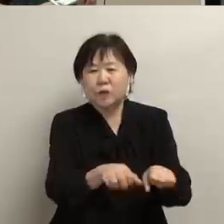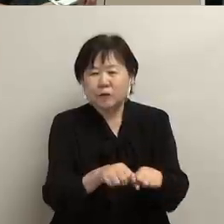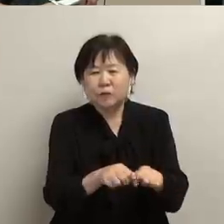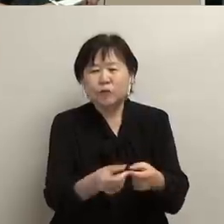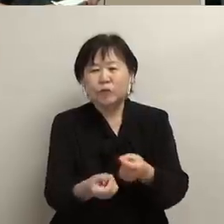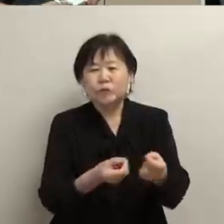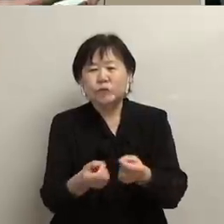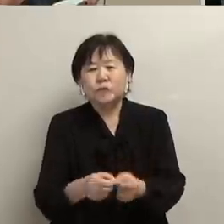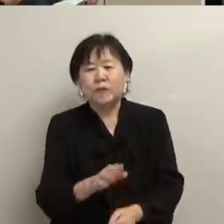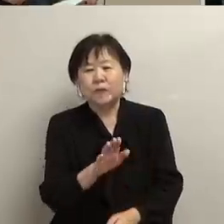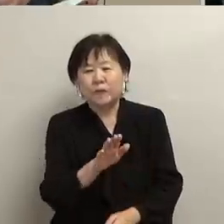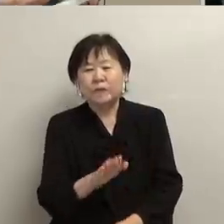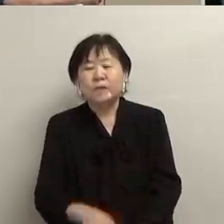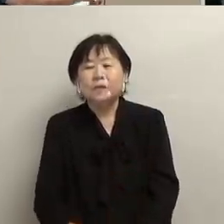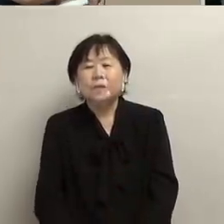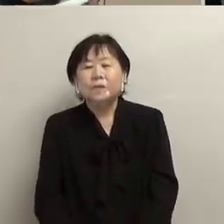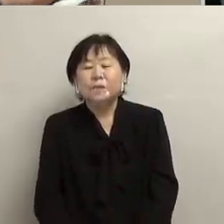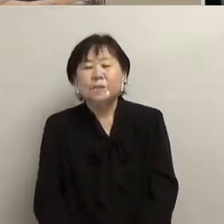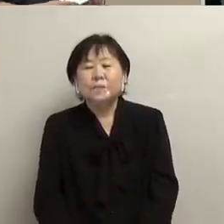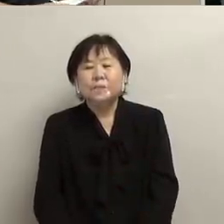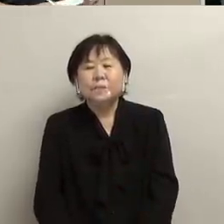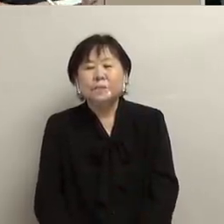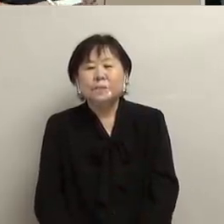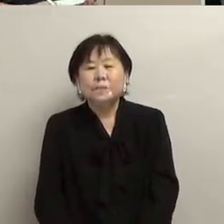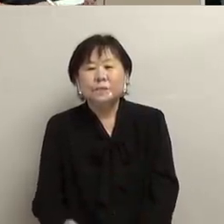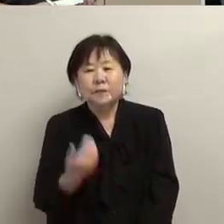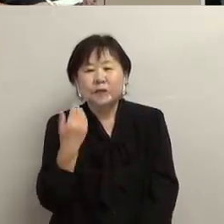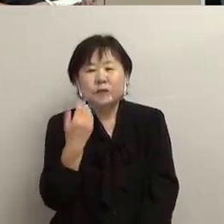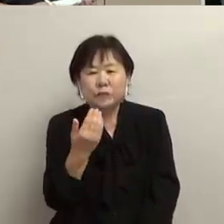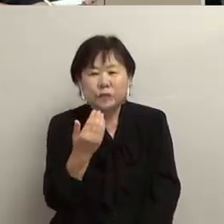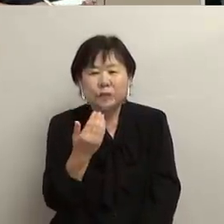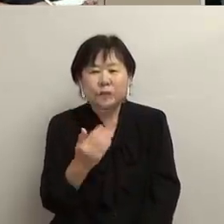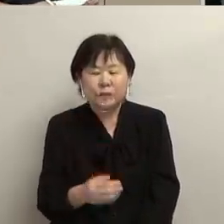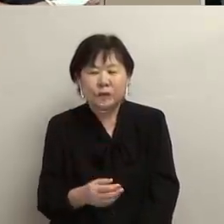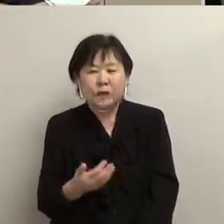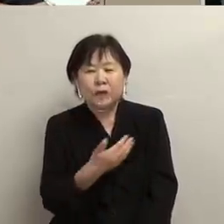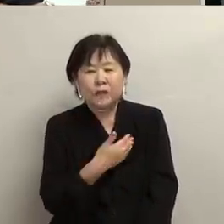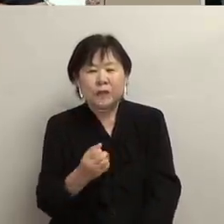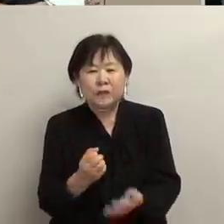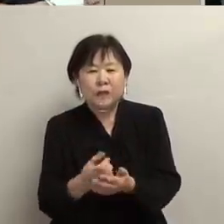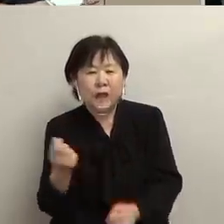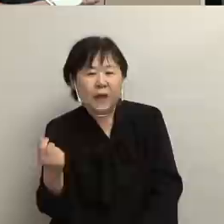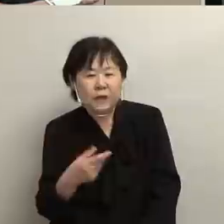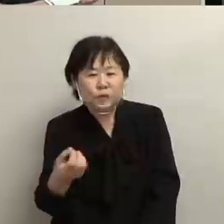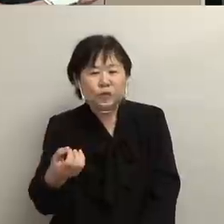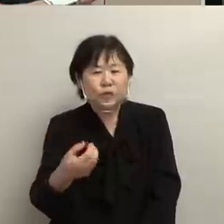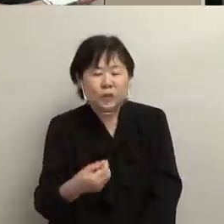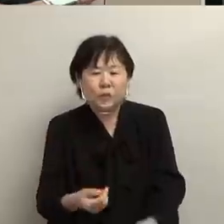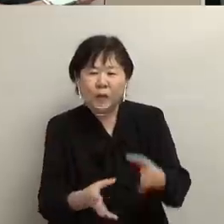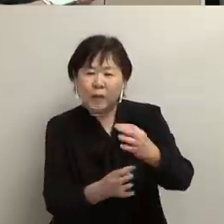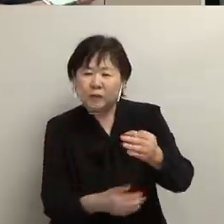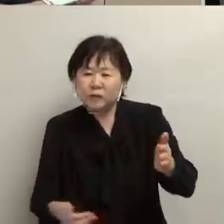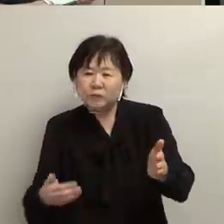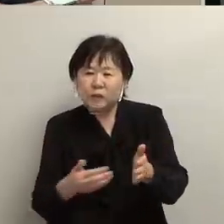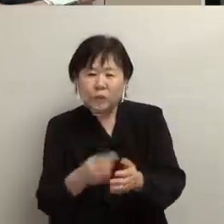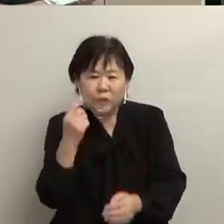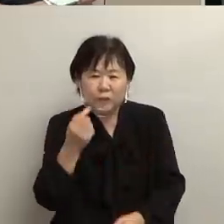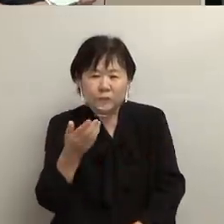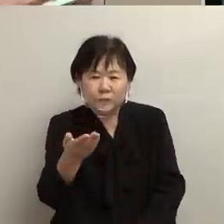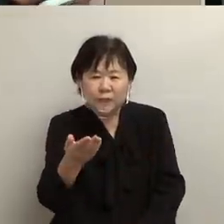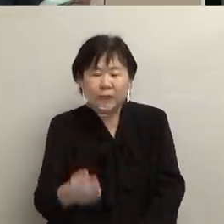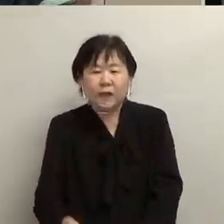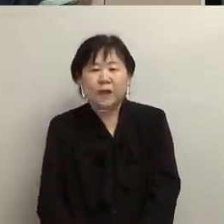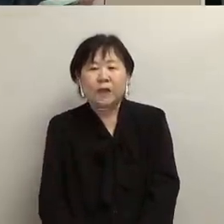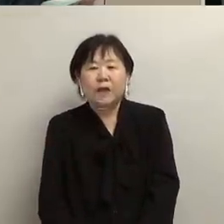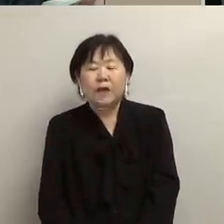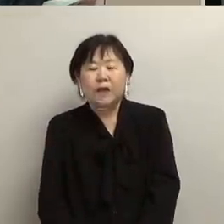ありがとうございます小さく方と時期についてなんですがなるべく早くとおっしゃってましたが概ね5むらいという風に考え的な